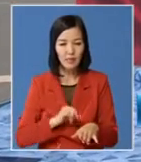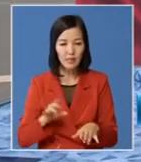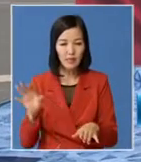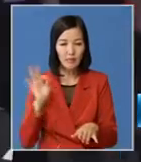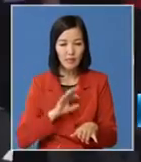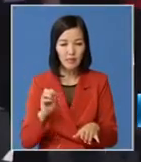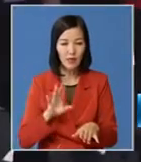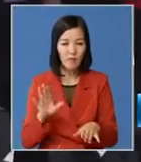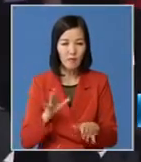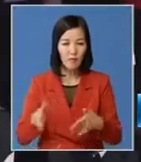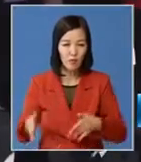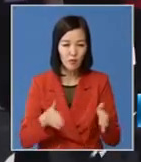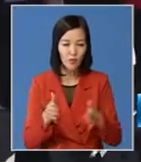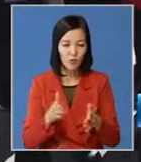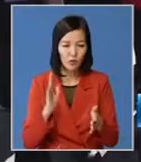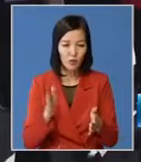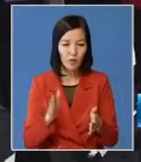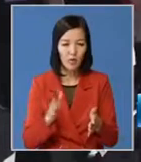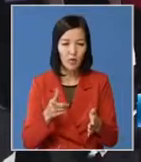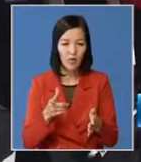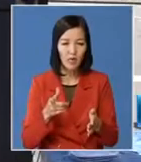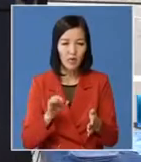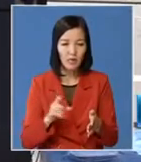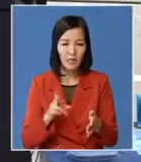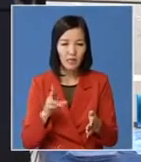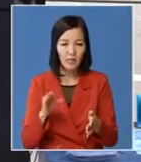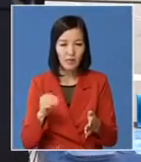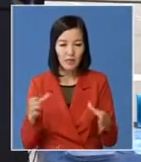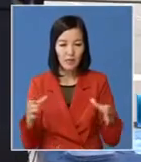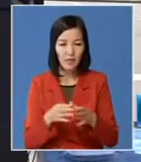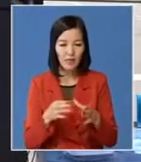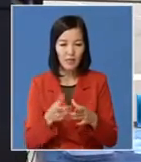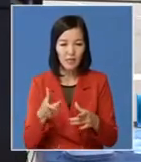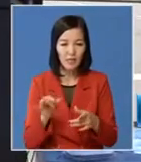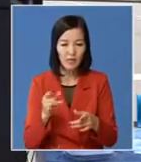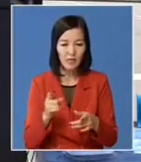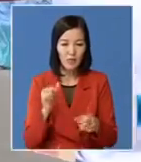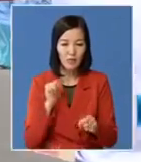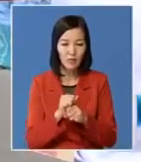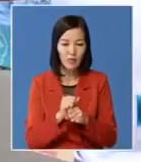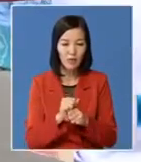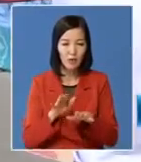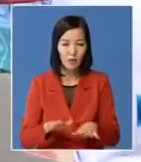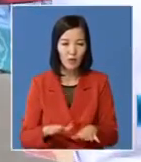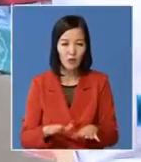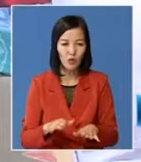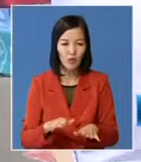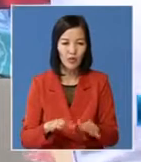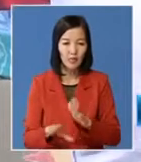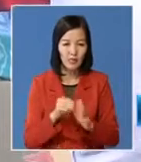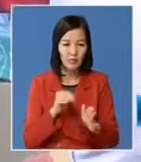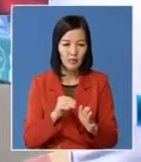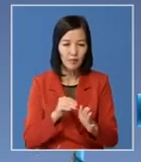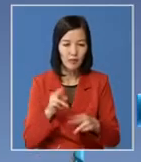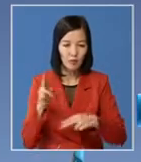дәлізімен жүретін болады. Ал Қазтрансгаз ұлттық компаниясы осы жоба аясында газ құю бекеттерінің орнын белгілеп, инфрақұрылымдарын